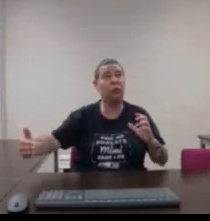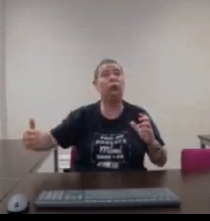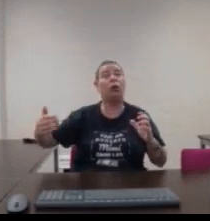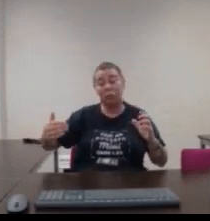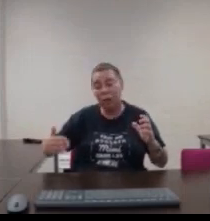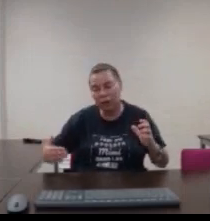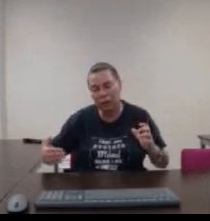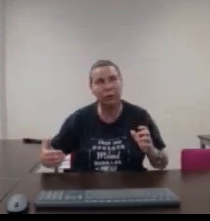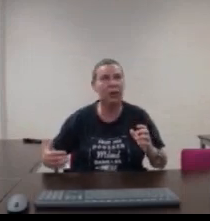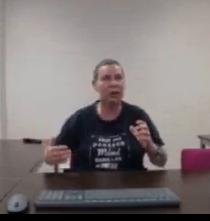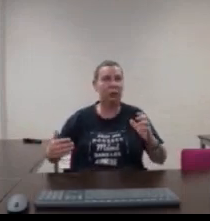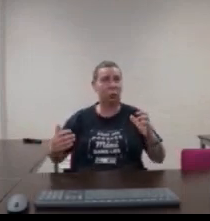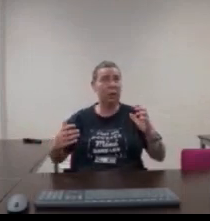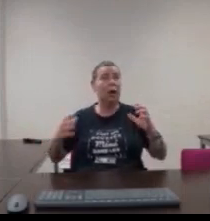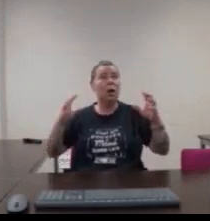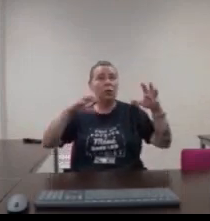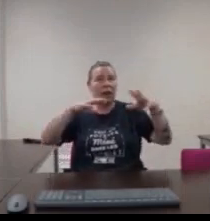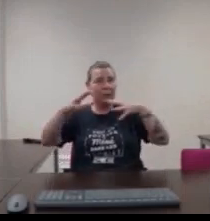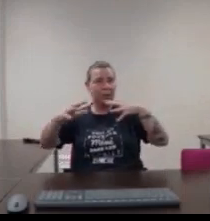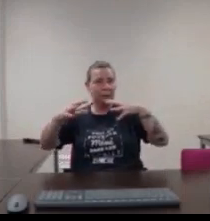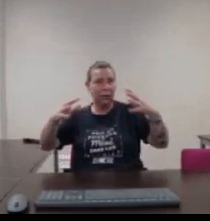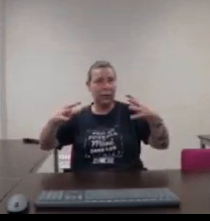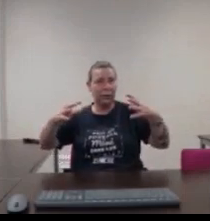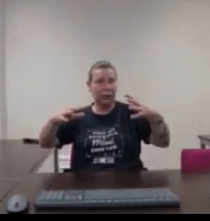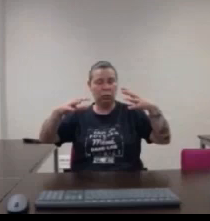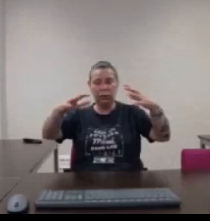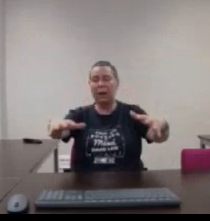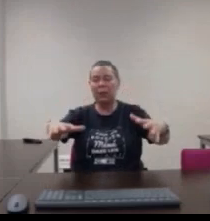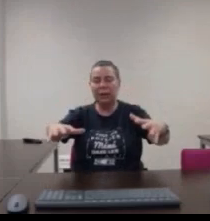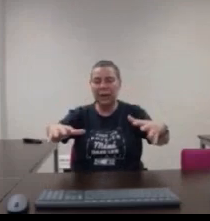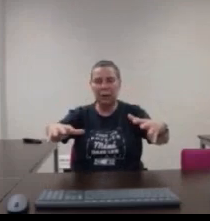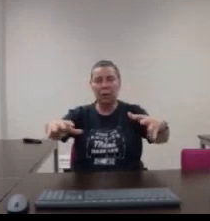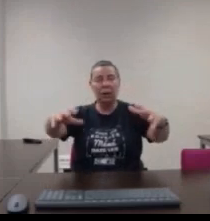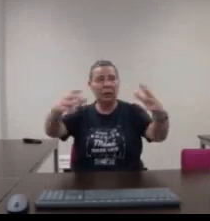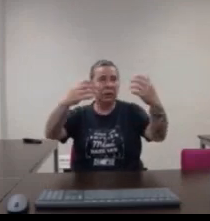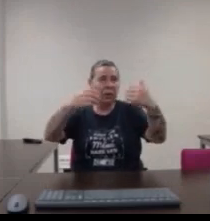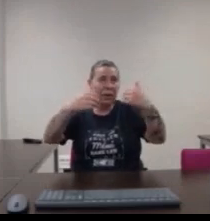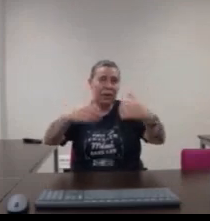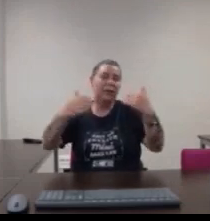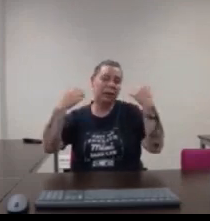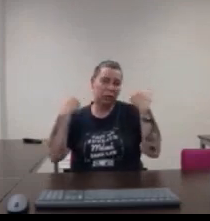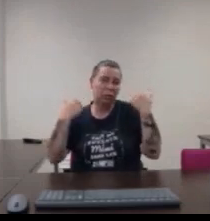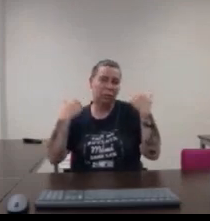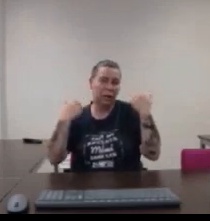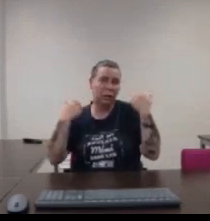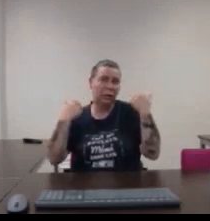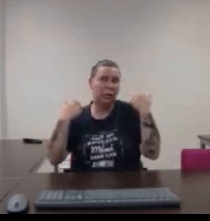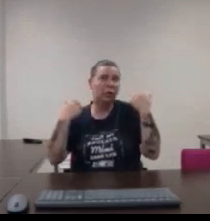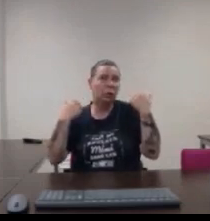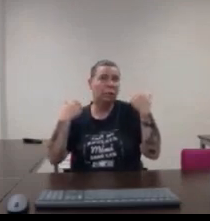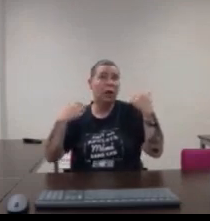côté porte-document, voire dans la zone clavier-souris. Voilà, l'idée, ce qu'il faut se dire, c'est que tout ce qui est à portée de la main, c'est ce qui va éviter de